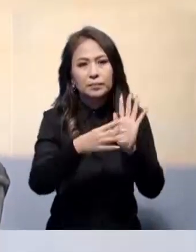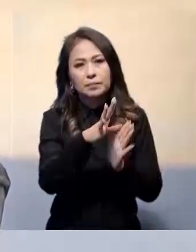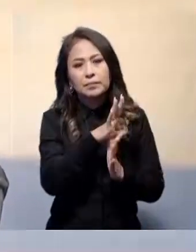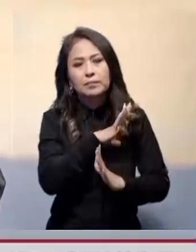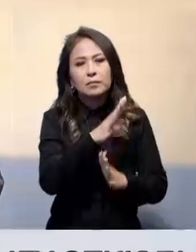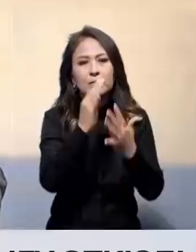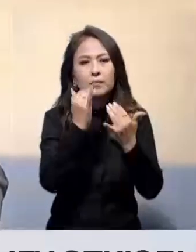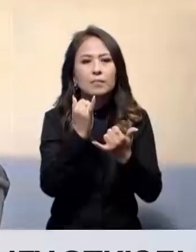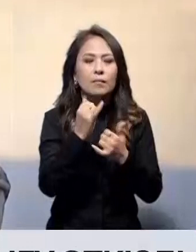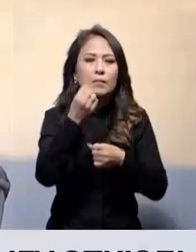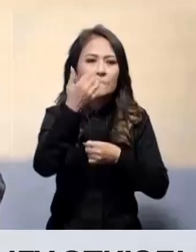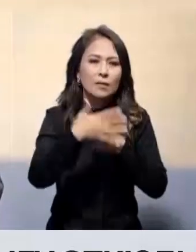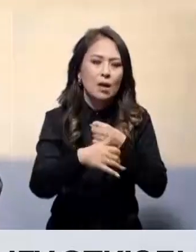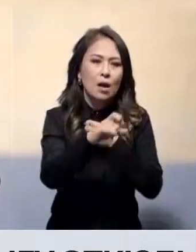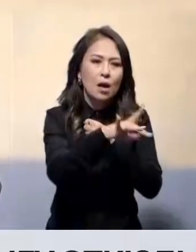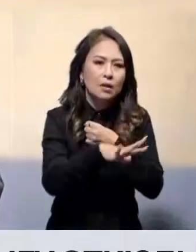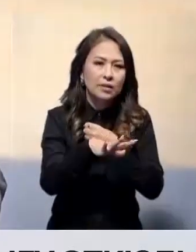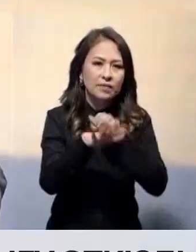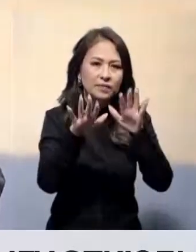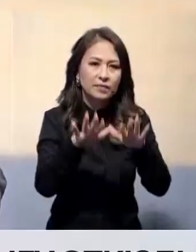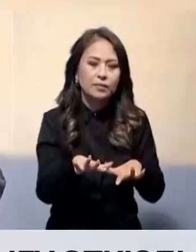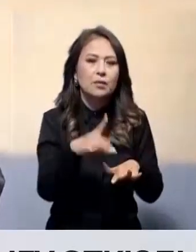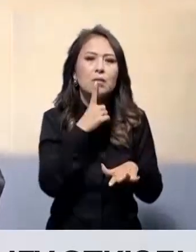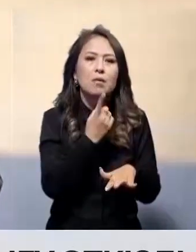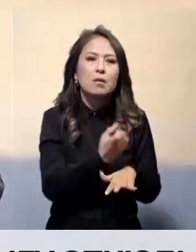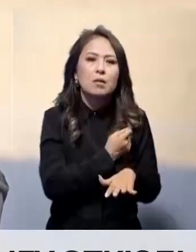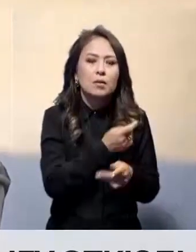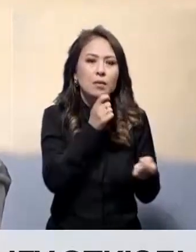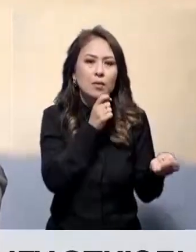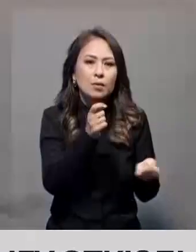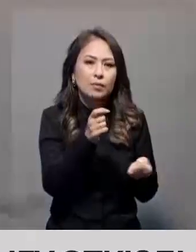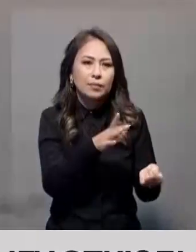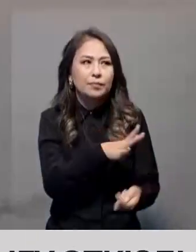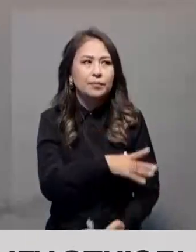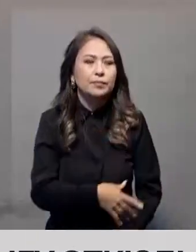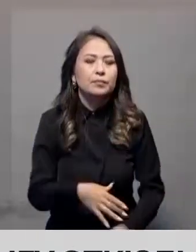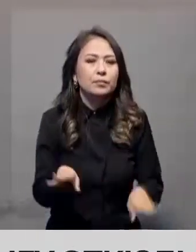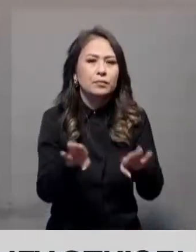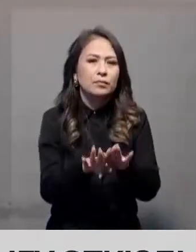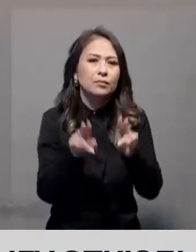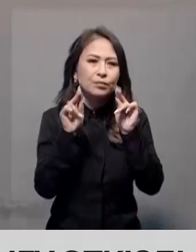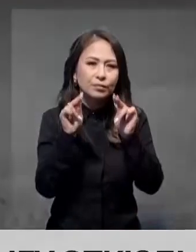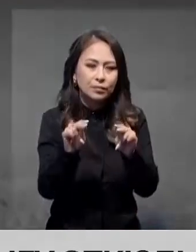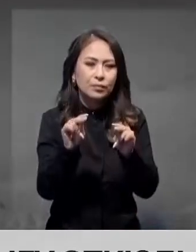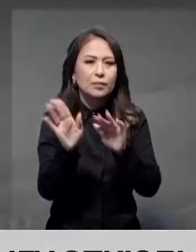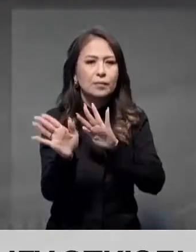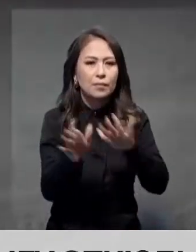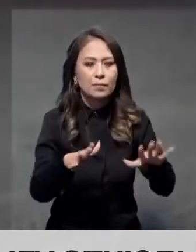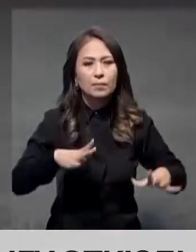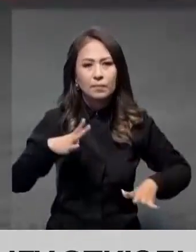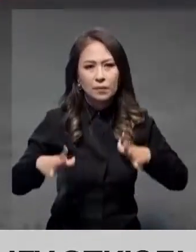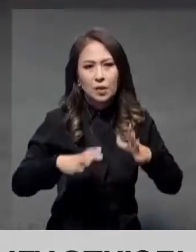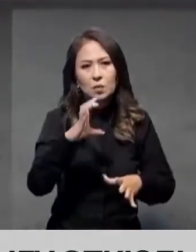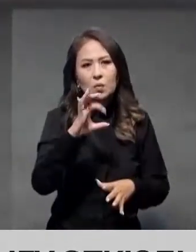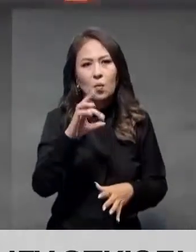Жалпы бұл шара Орталық Азия өңірінде әскери қауіпсіздікті қамтамасыз етуге бағытталған. Мейлінше шынайы жағдайда өткен жаттығуда